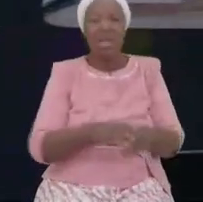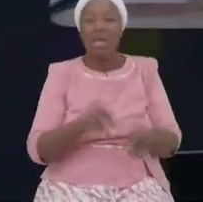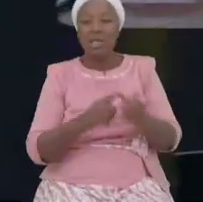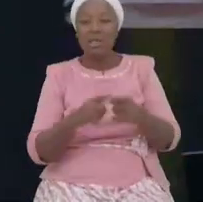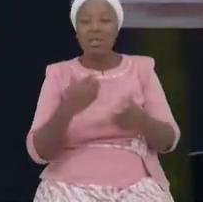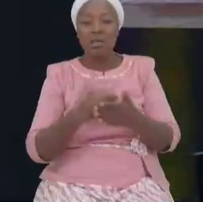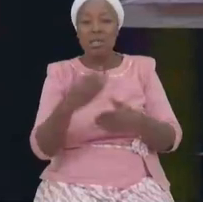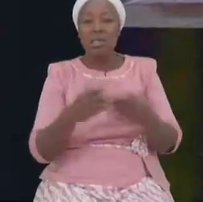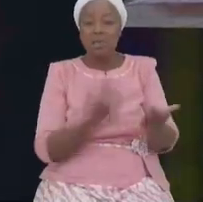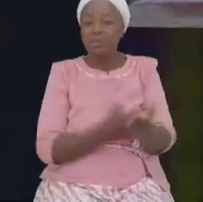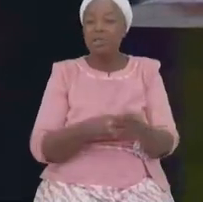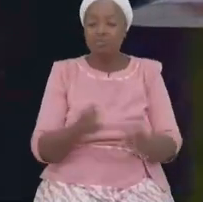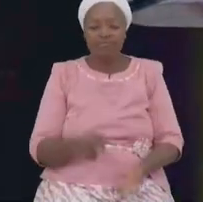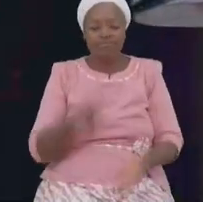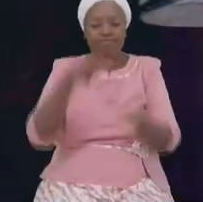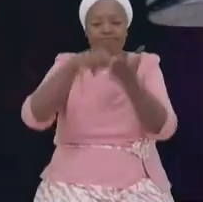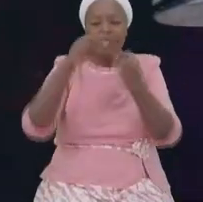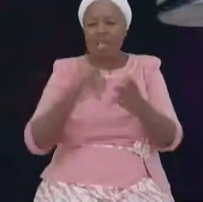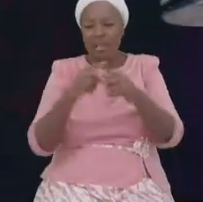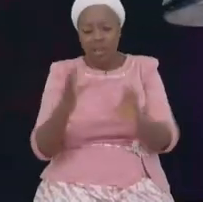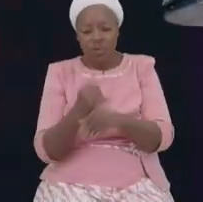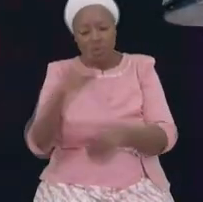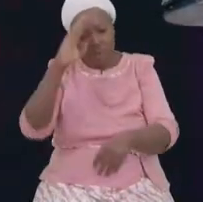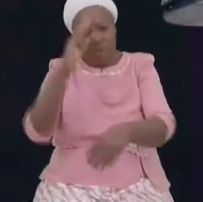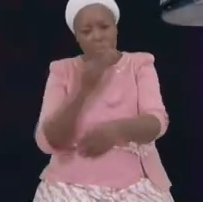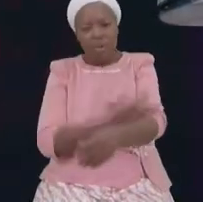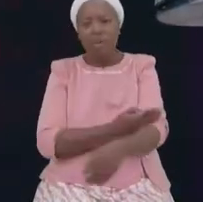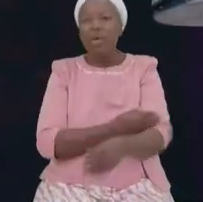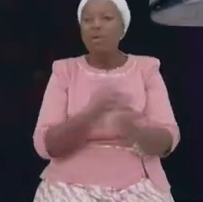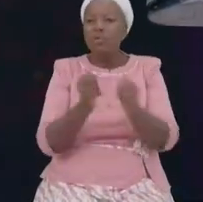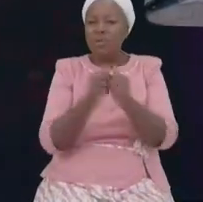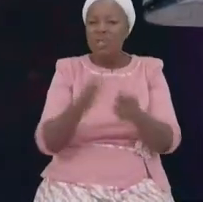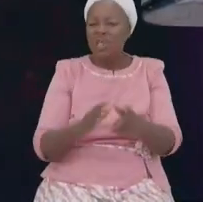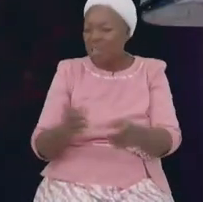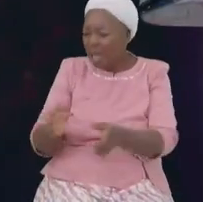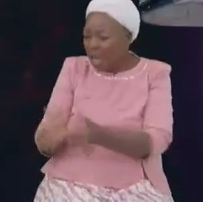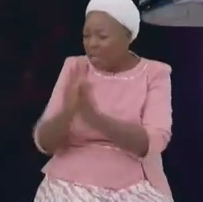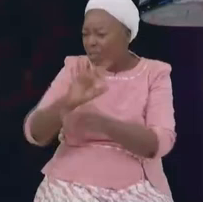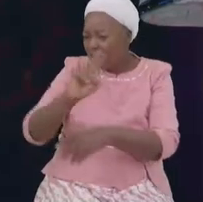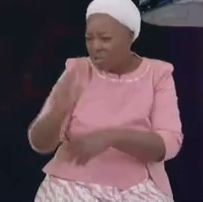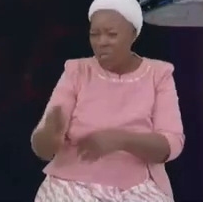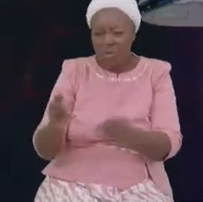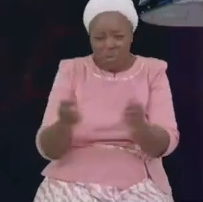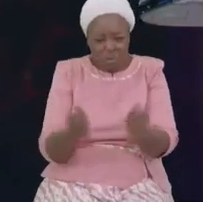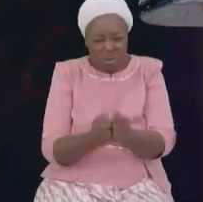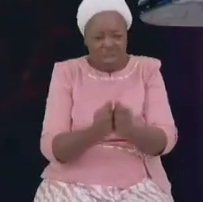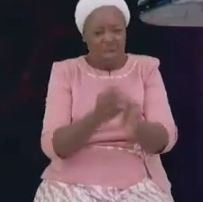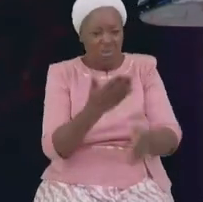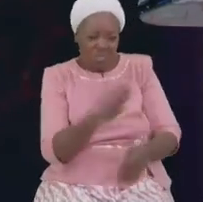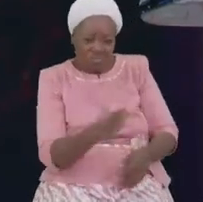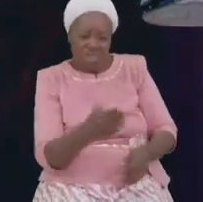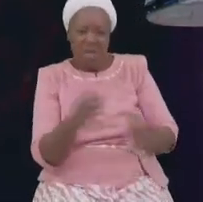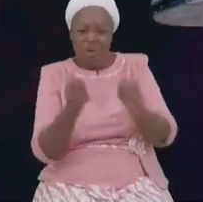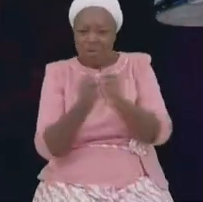il s'est levé très tôt, a pris le fils sans même consultation, sans compromission,